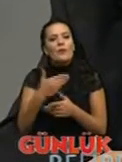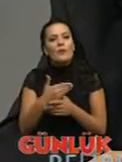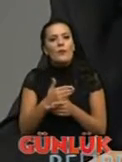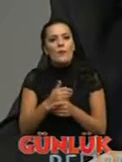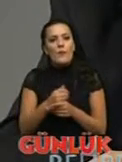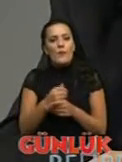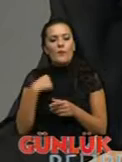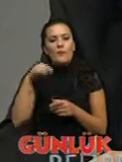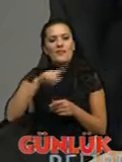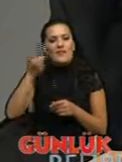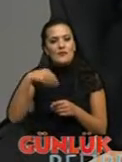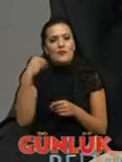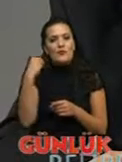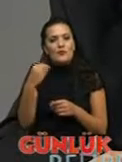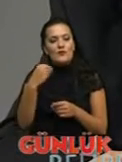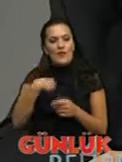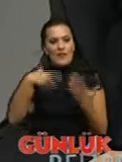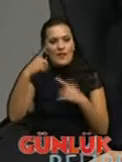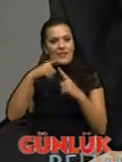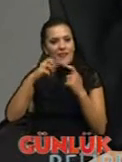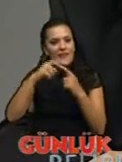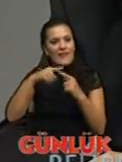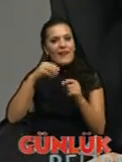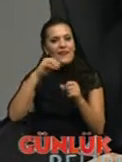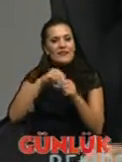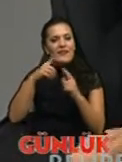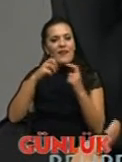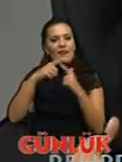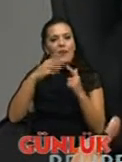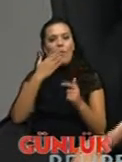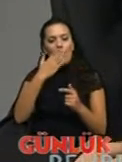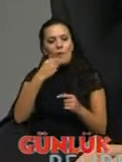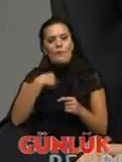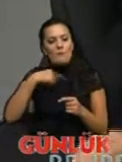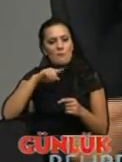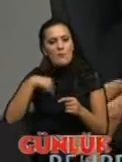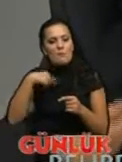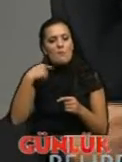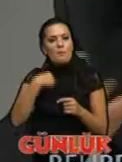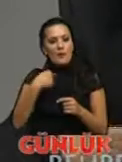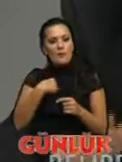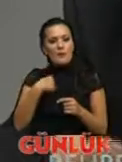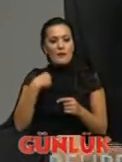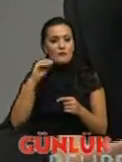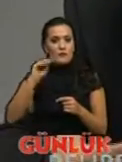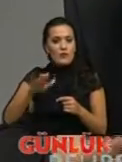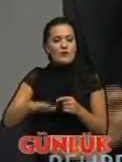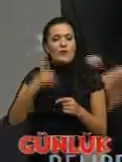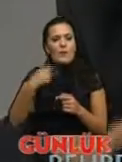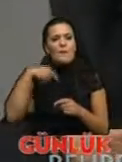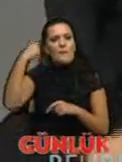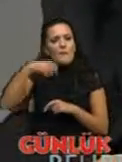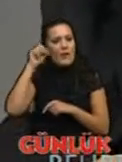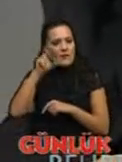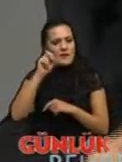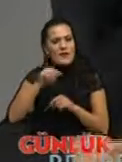Bu sizin güzel kanalınızda TRT Okul'da benimle bir ben çocukken diye bir